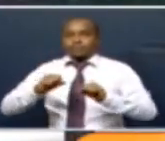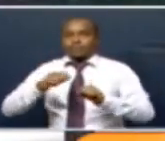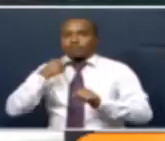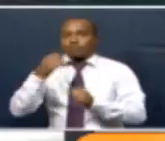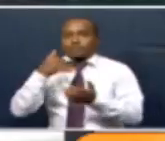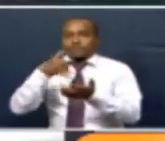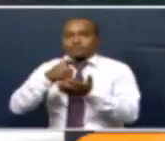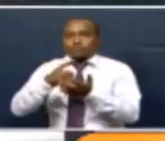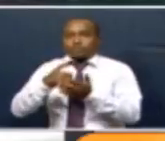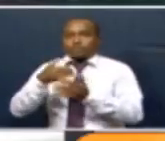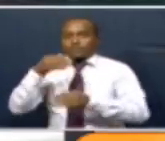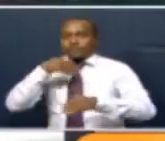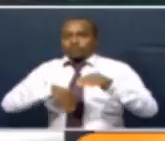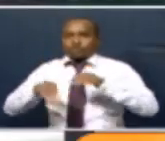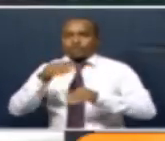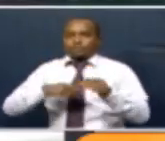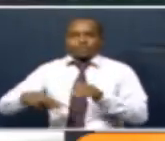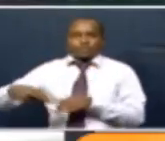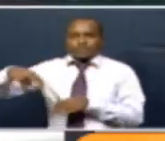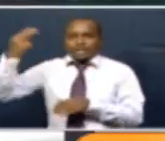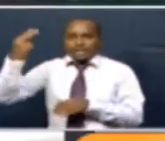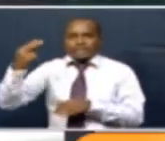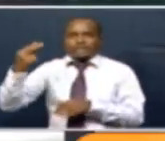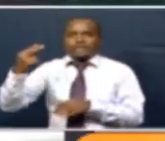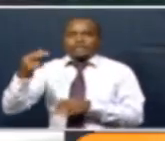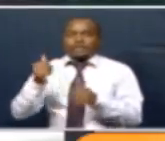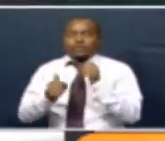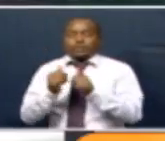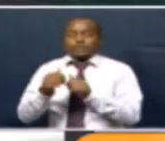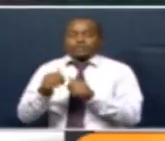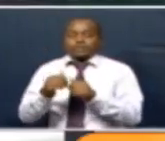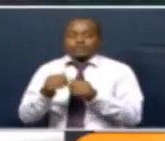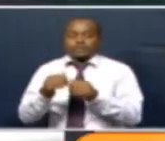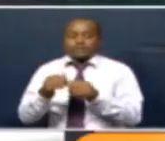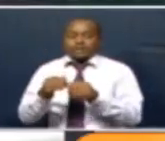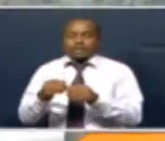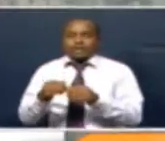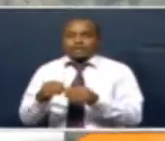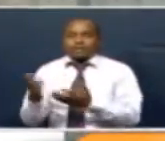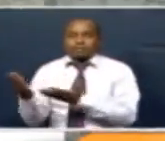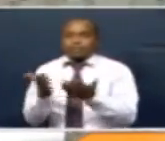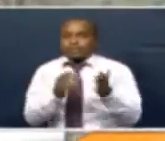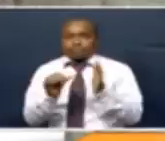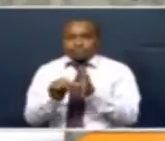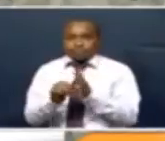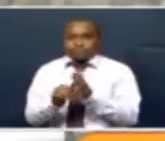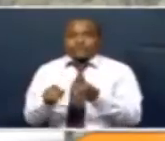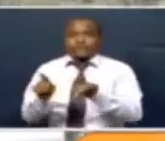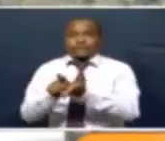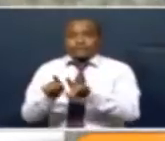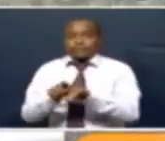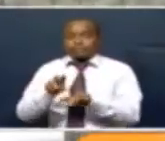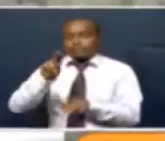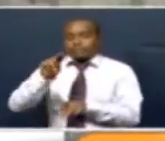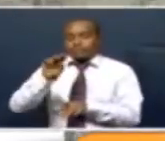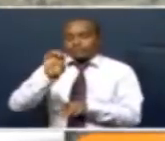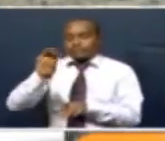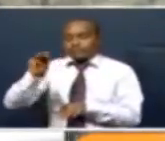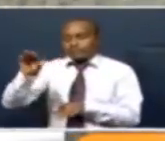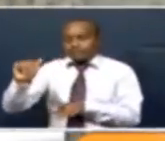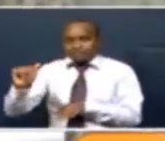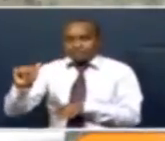kuhusika kwenye ufisadi wa kiwango cha juu na ambacho kinahatarisha uhifadhi wa mazingira. Vile vile mamlaka ya kusimamia mazingira nchini